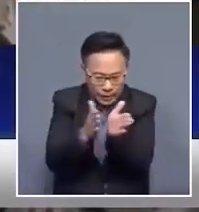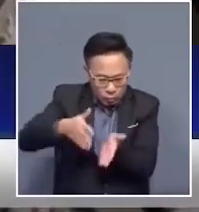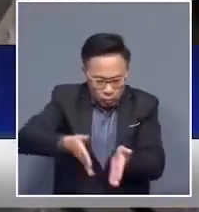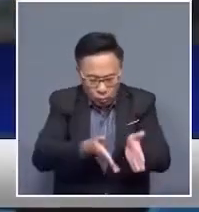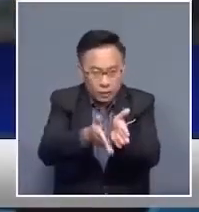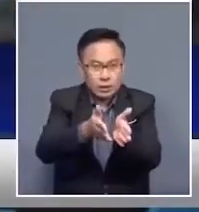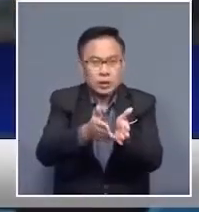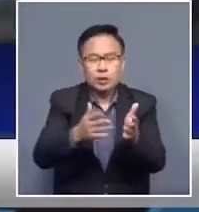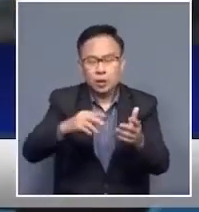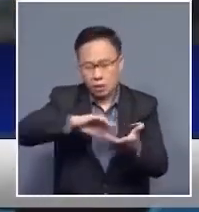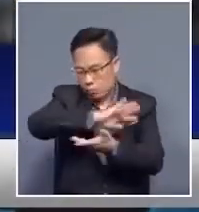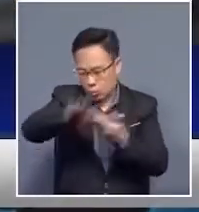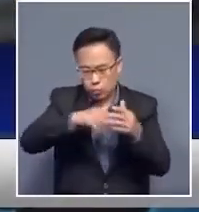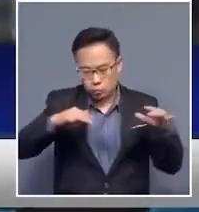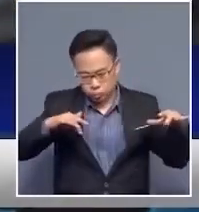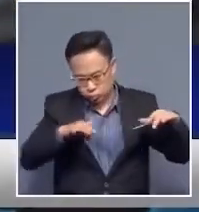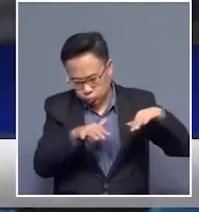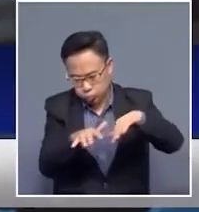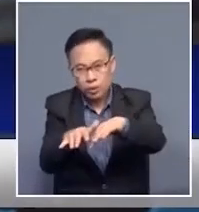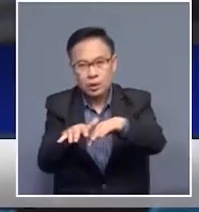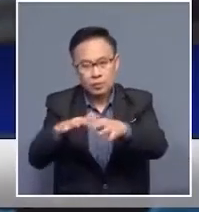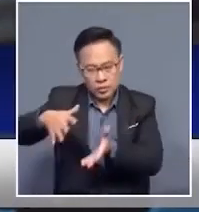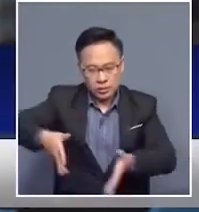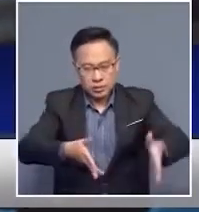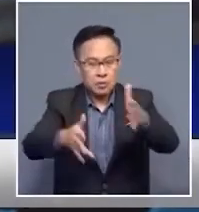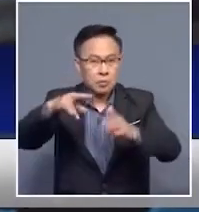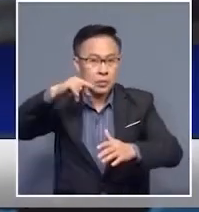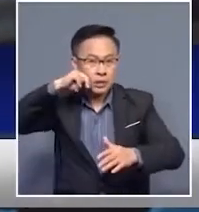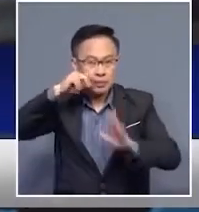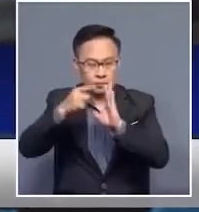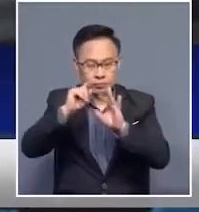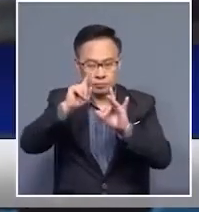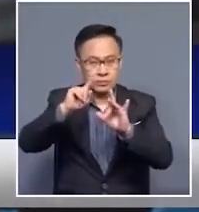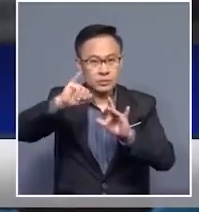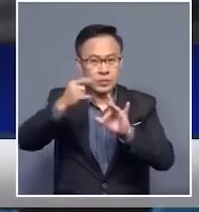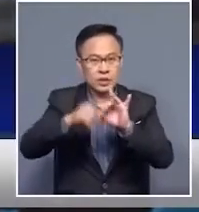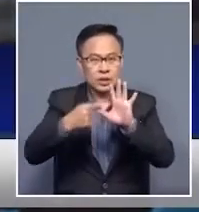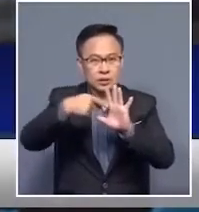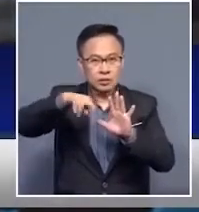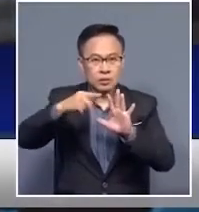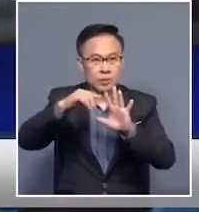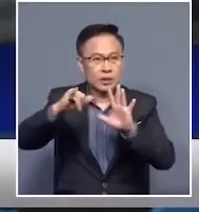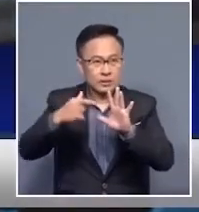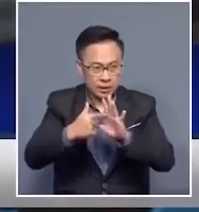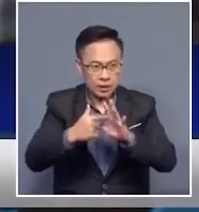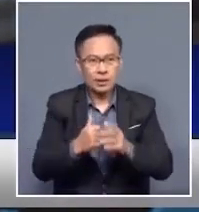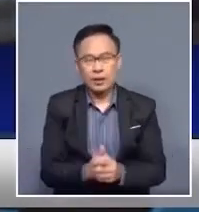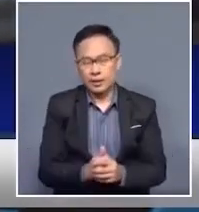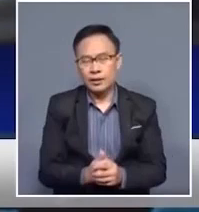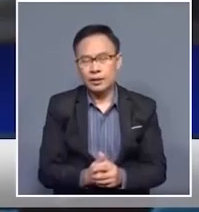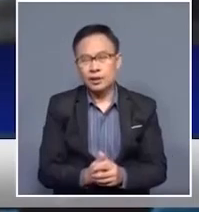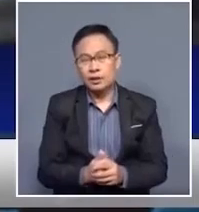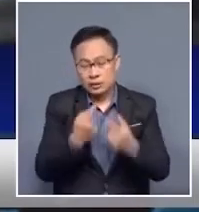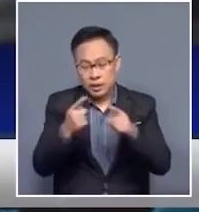ระยานี่เราก็ดูว่าในส่วนที่เราสามารถบังคับไม่ได้ก็คือแม่น้ำเจ้าพระยาบังคับไม่ได้นะครับแต่ในส่วนที่เราสามารถท